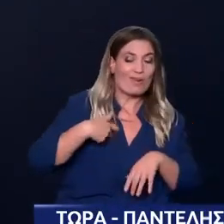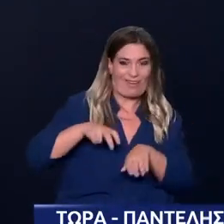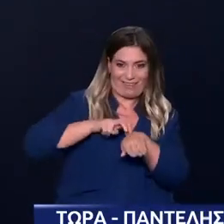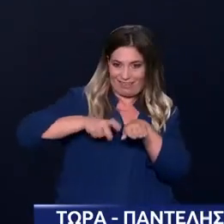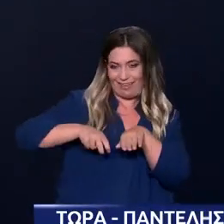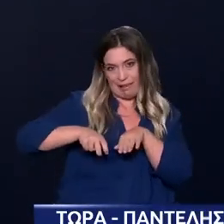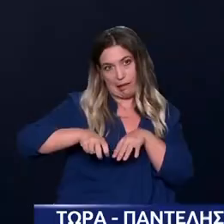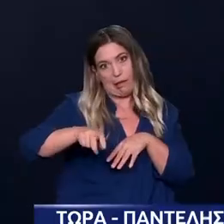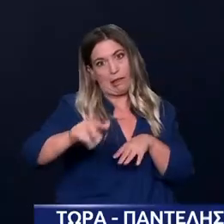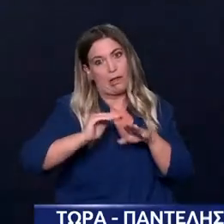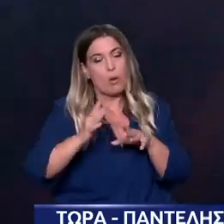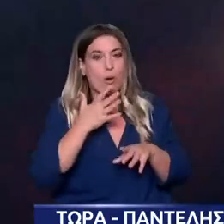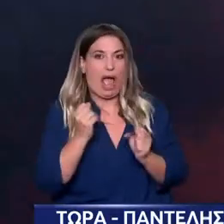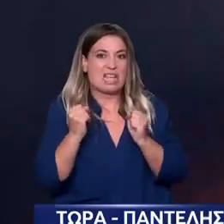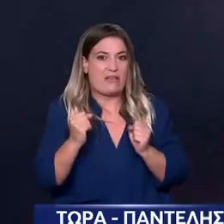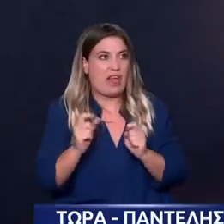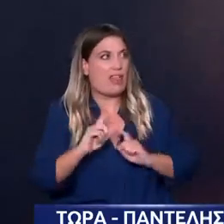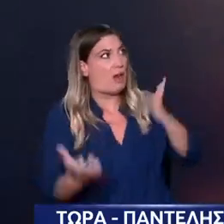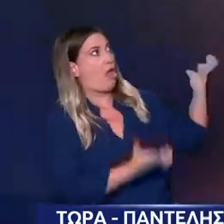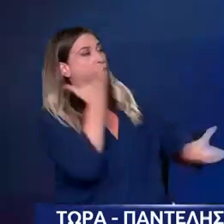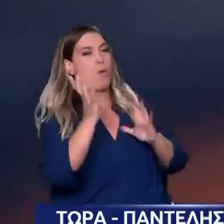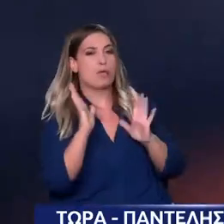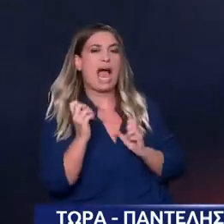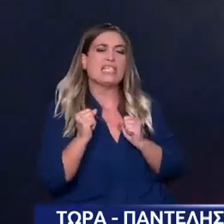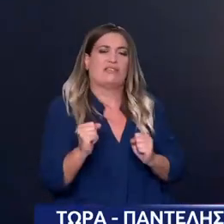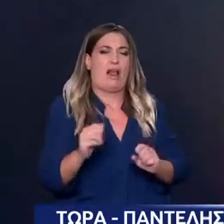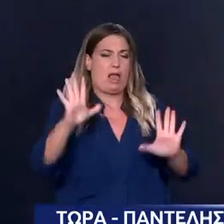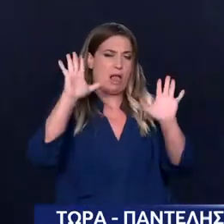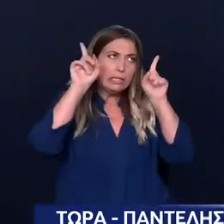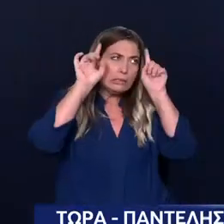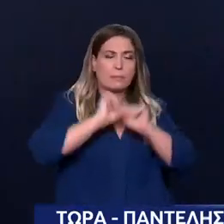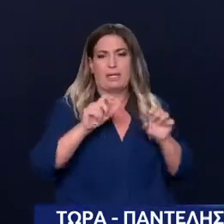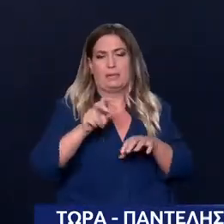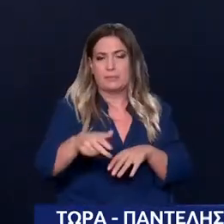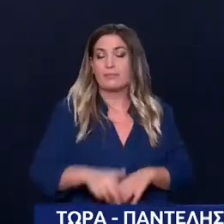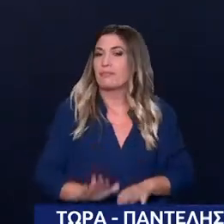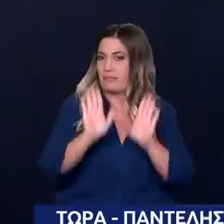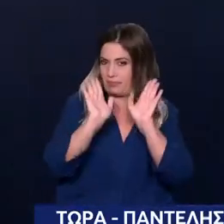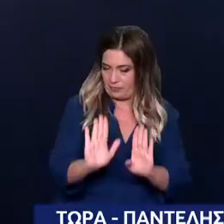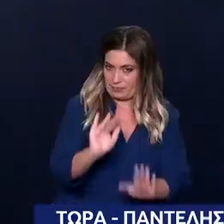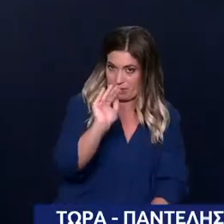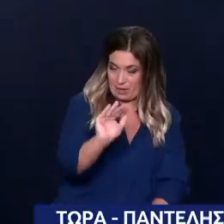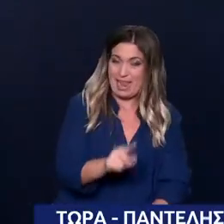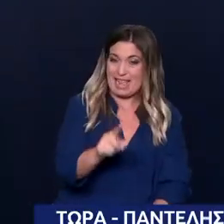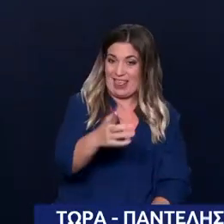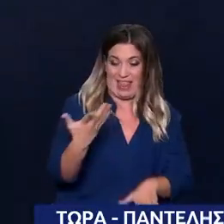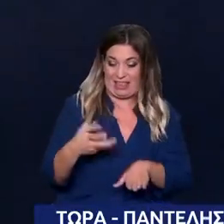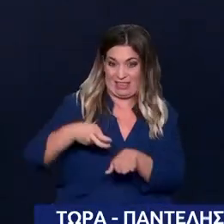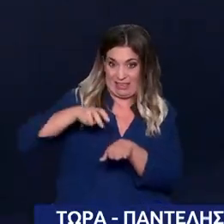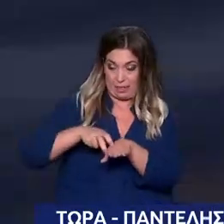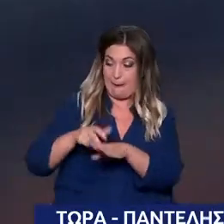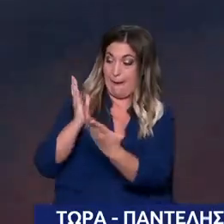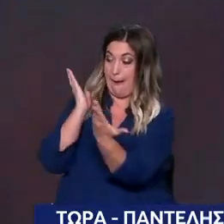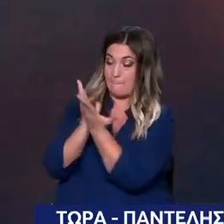λόγους ασφάλειας. Δεν έκατσα να το εξετάσω. Πολύ κρίσιμο ερώτημα. Μας λέτε ότι είστε μέσα στο βαγόνι, είναι κλειστές οι πόρτες και